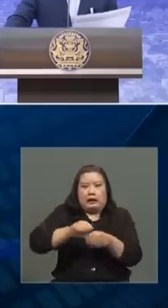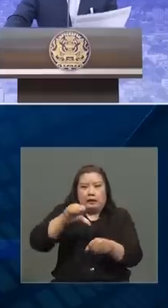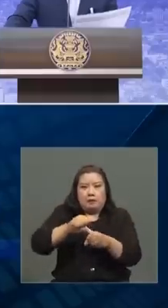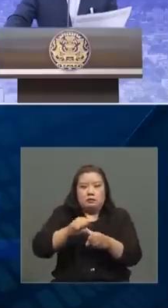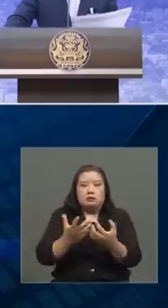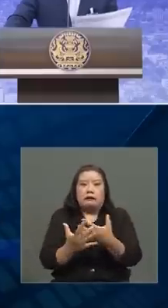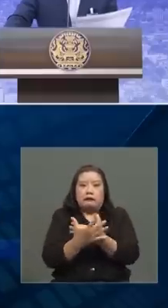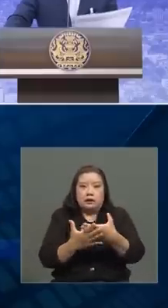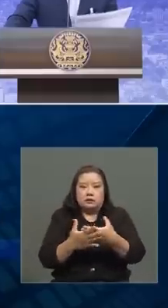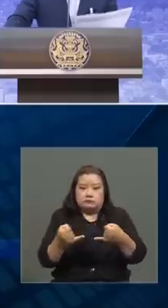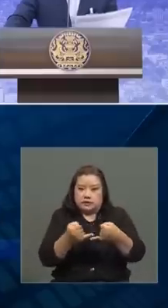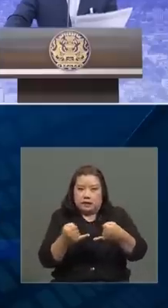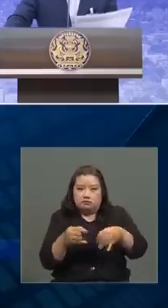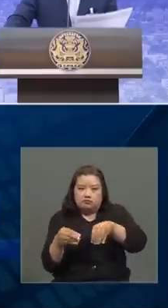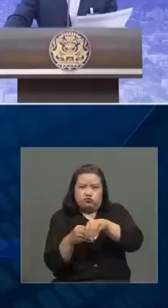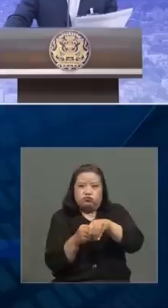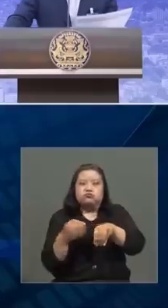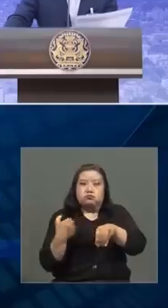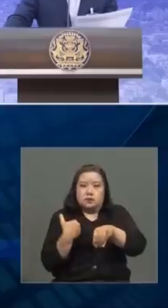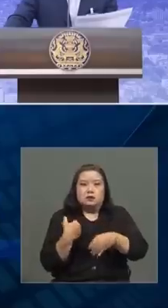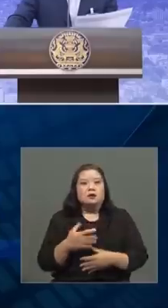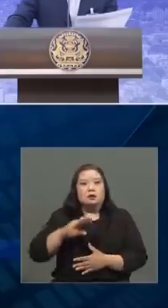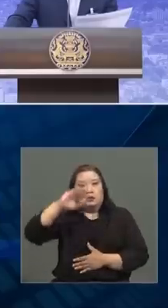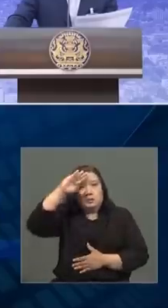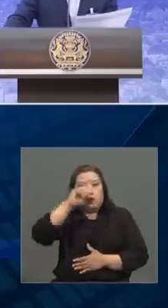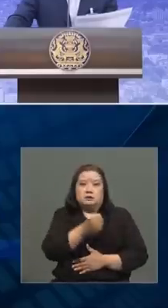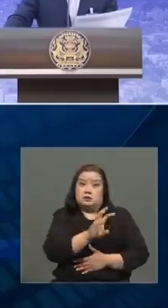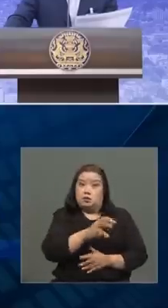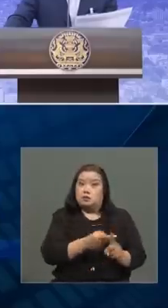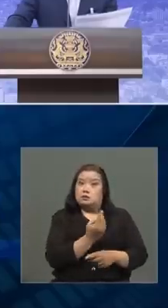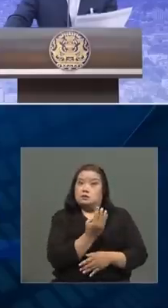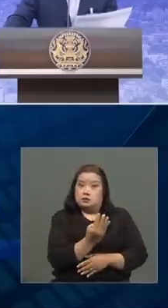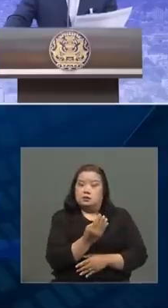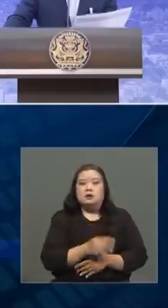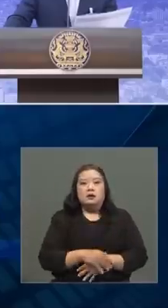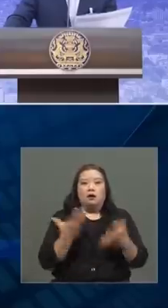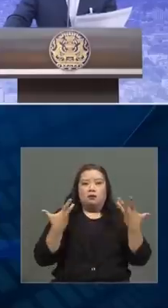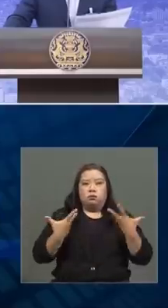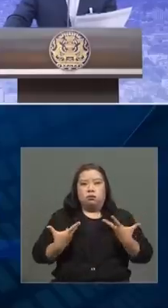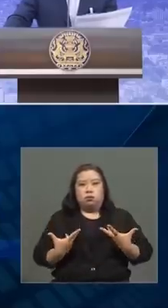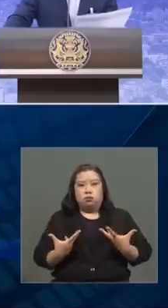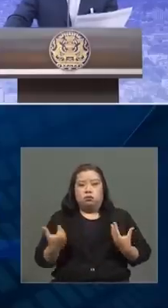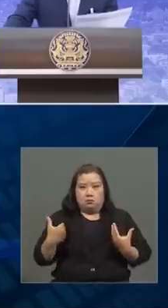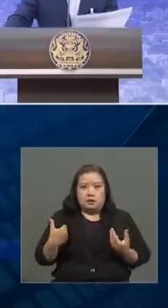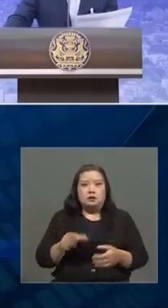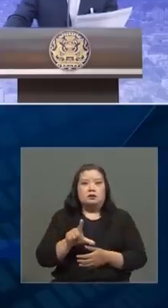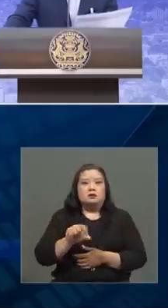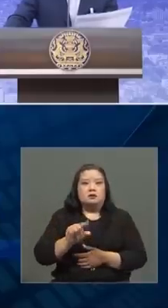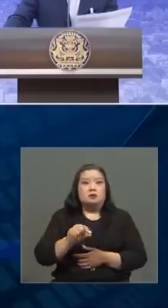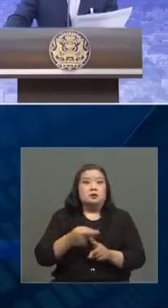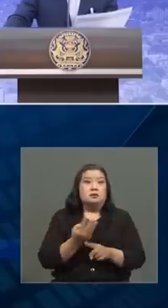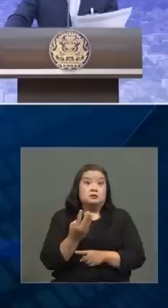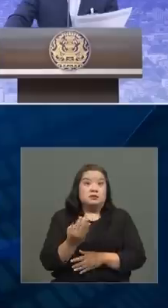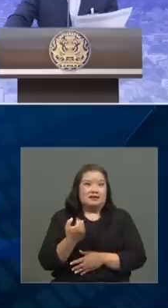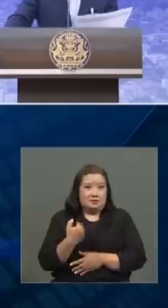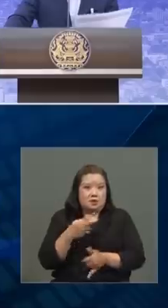นะครับแล้วก็มีอาการตั้งแต่ 16คือไข้ไอปวดเมื้อยกล้ามปวดกล้ามเนื้อ 20เมษายนพบเชื้อ